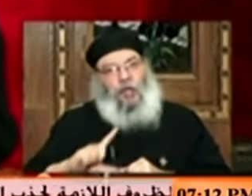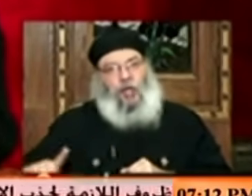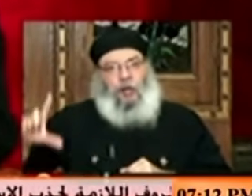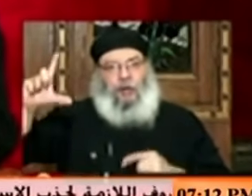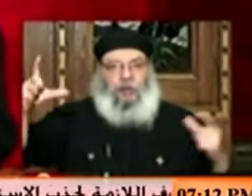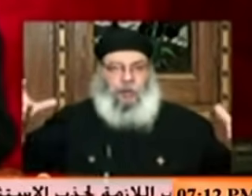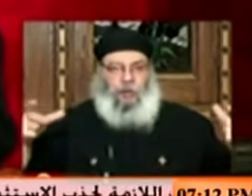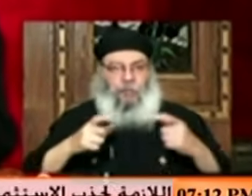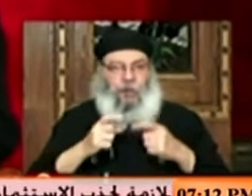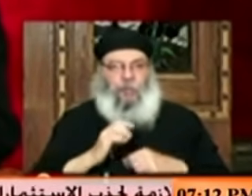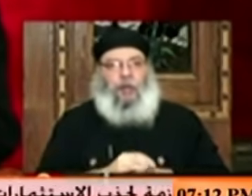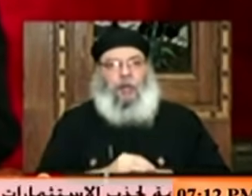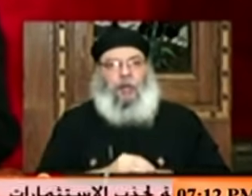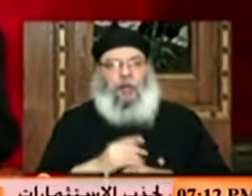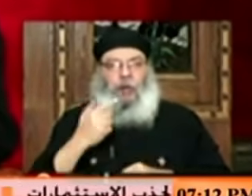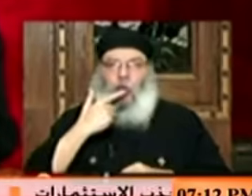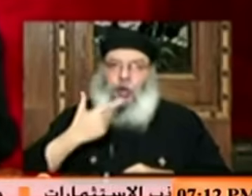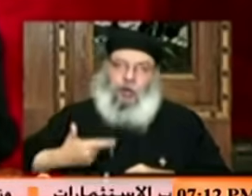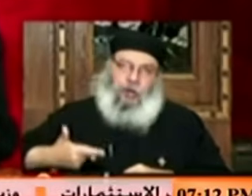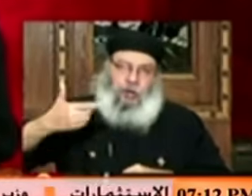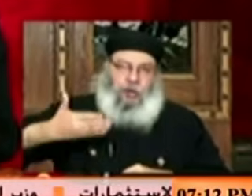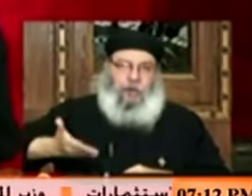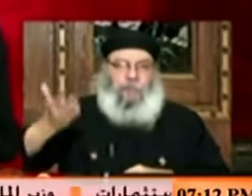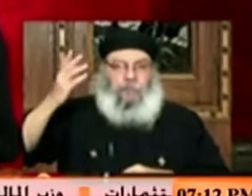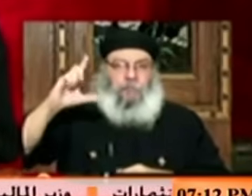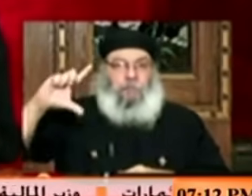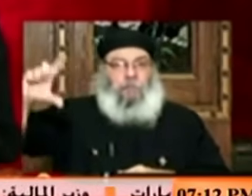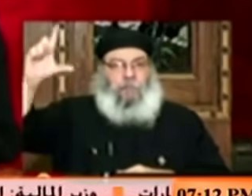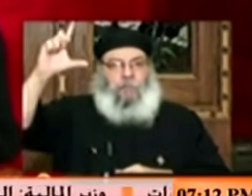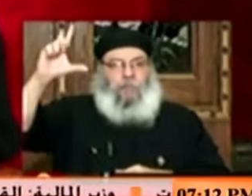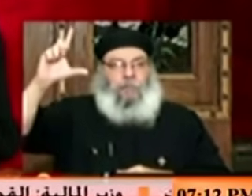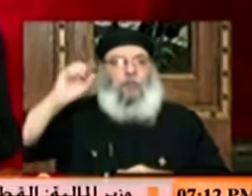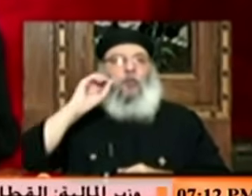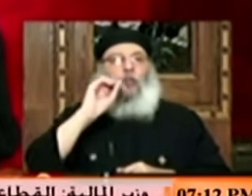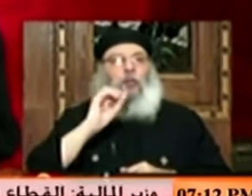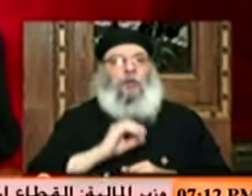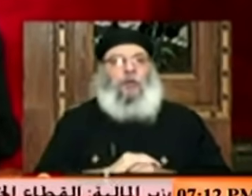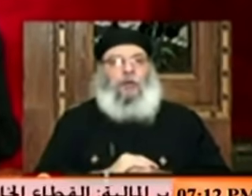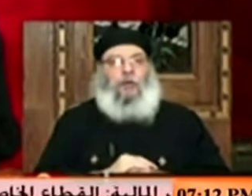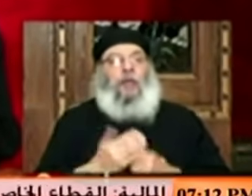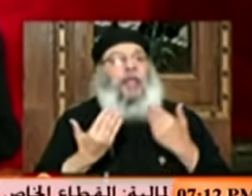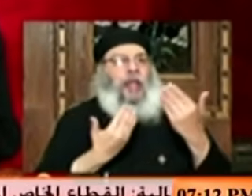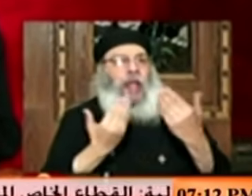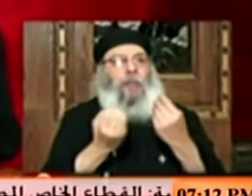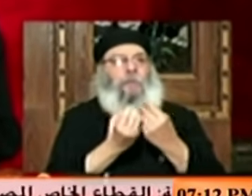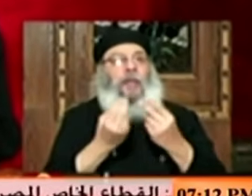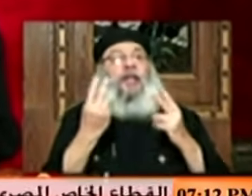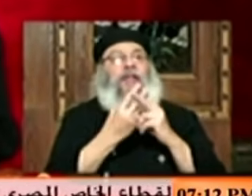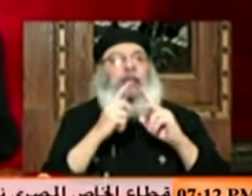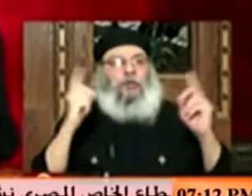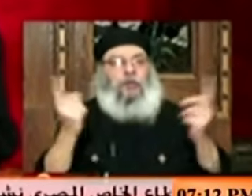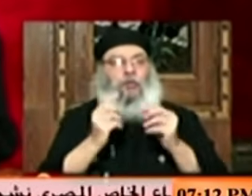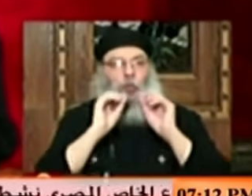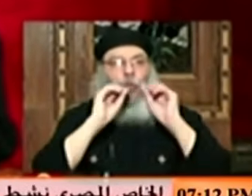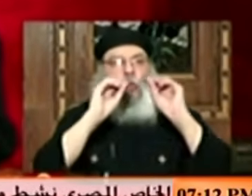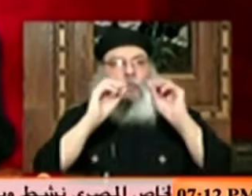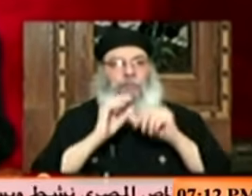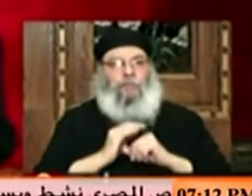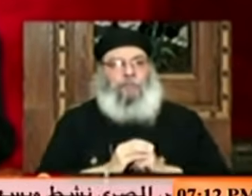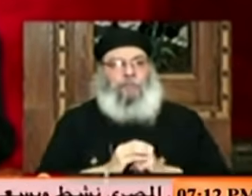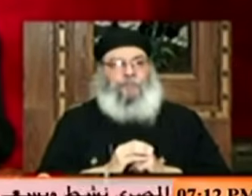المجمع اللي هو فيه اللي هو الكبير بتاع المكان يقول ايه يخاطب الناس يقول